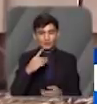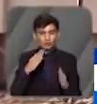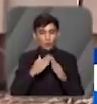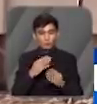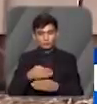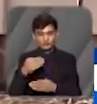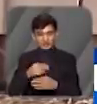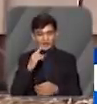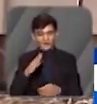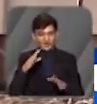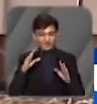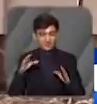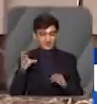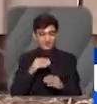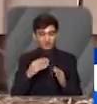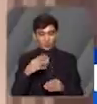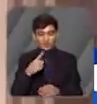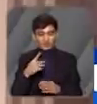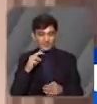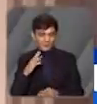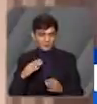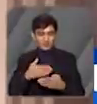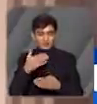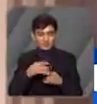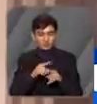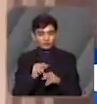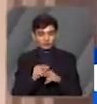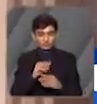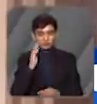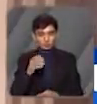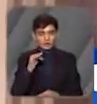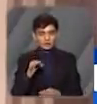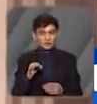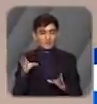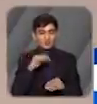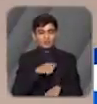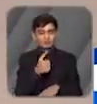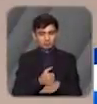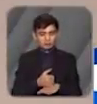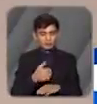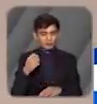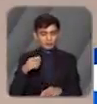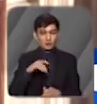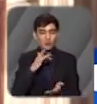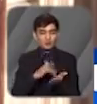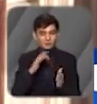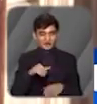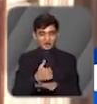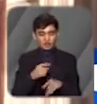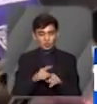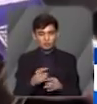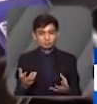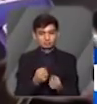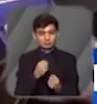үй көріктендірілуде. 60 жылдан бері жөндеу көрмеген ғимараттар жөнге келтірілетін болды деген қала басшысы кәсіпкерлердің бұл жомарттығын